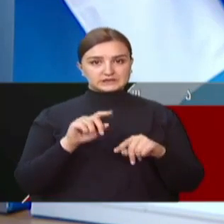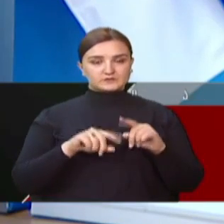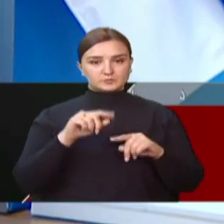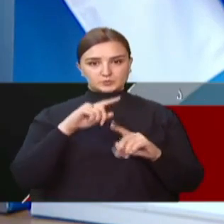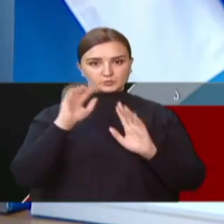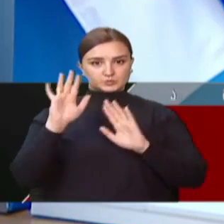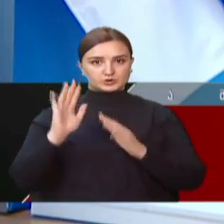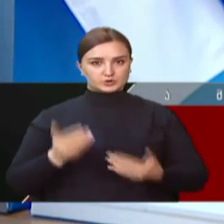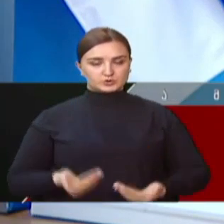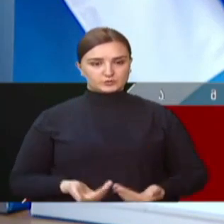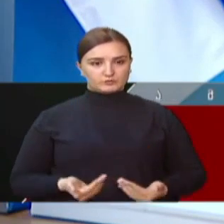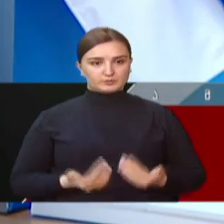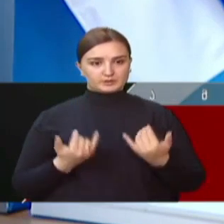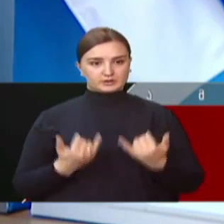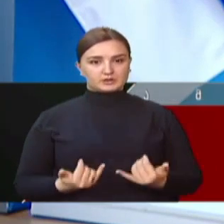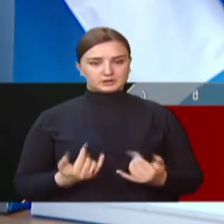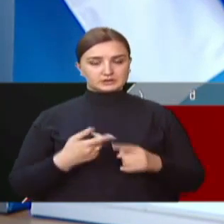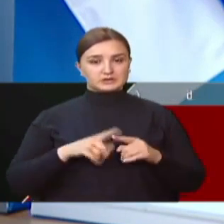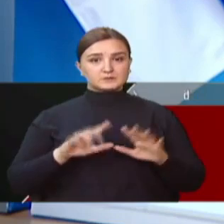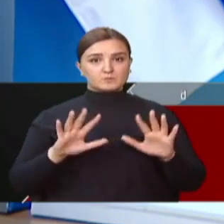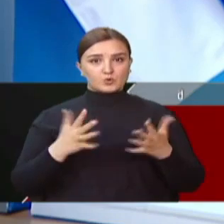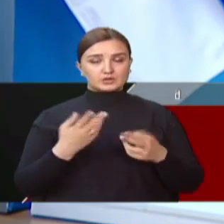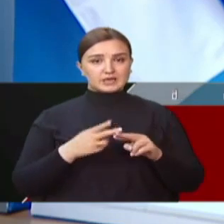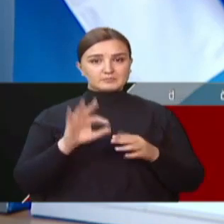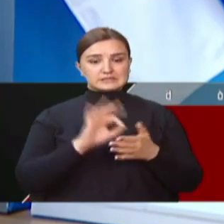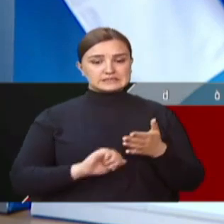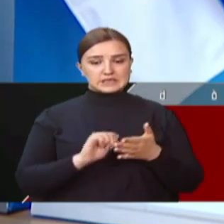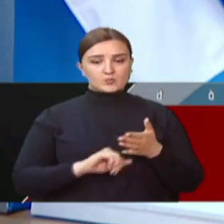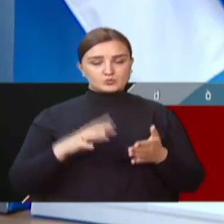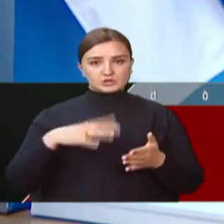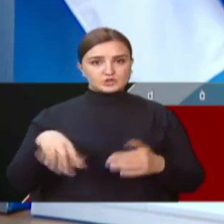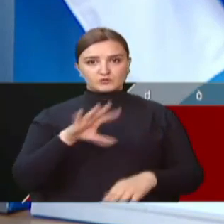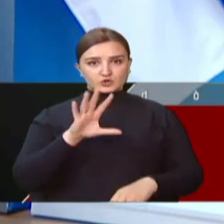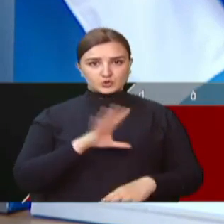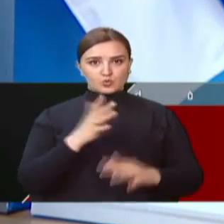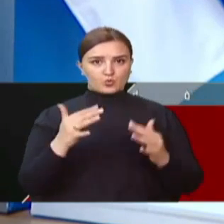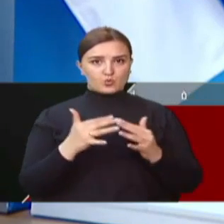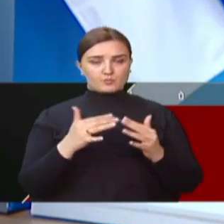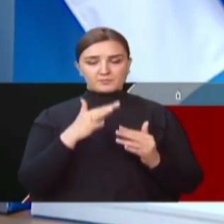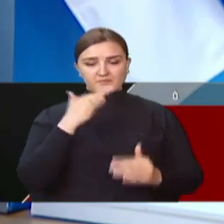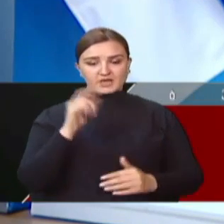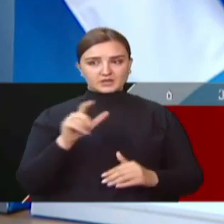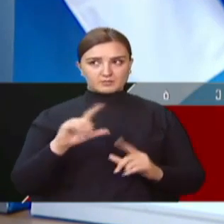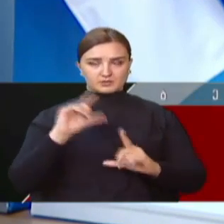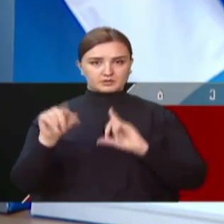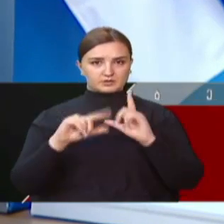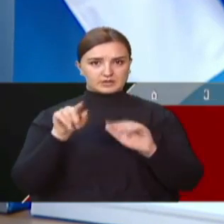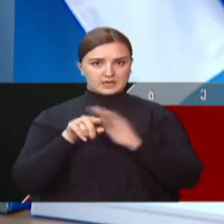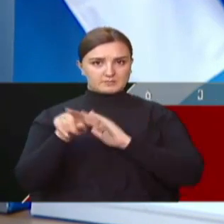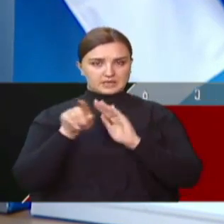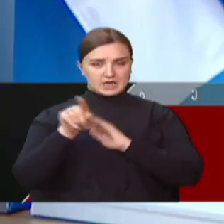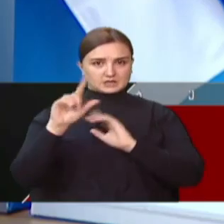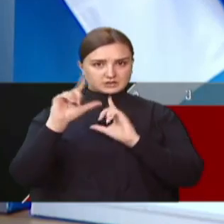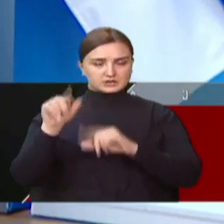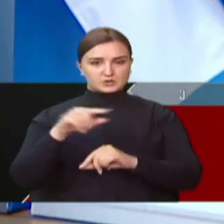რუსეთში ცხოვრობენ დღეს. და ეს მოხდა იმის გამო, რომ საქართველოში იყო ომი და ძალიან ბევრი ადამიანი წავიდა ემიგრაციაში, რუსეთში,